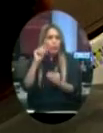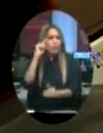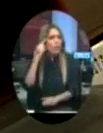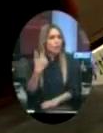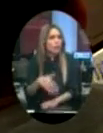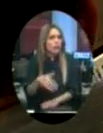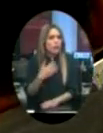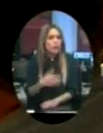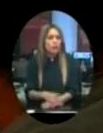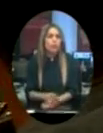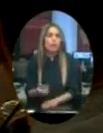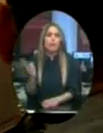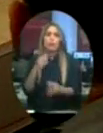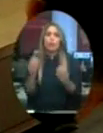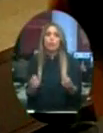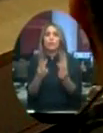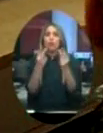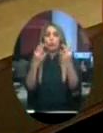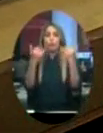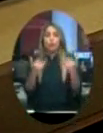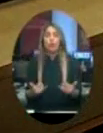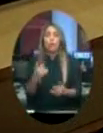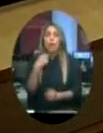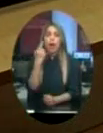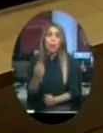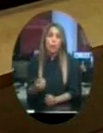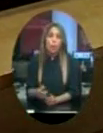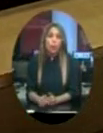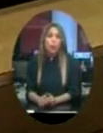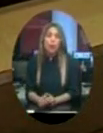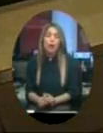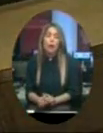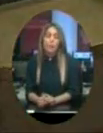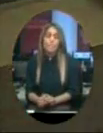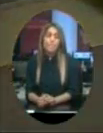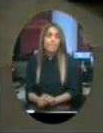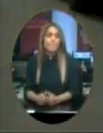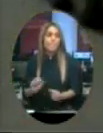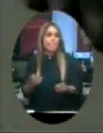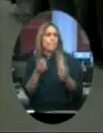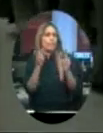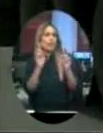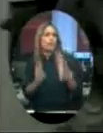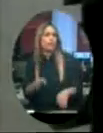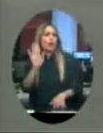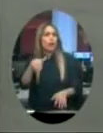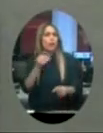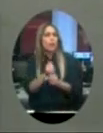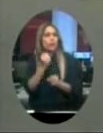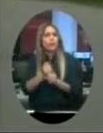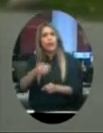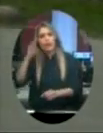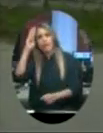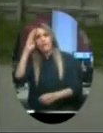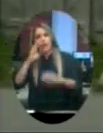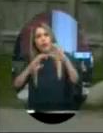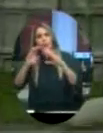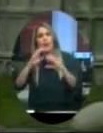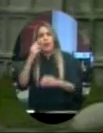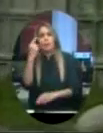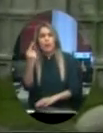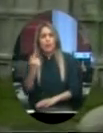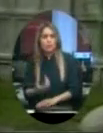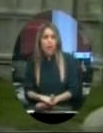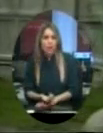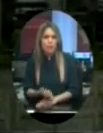ועוד נקודה שנזרקה היום בין השורות או בין הכיסאות, הייתכן שגם עובדי חיפה כימיקלים בכבודם ובעצמם